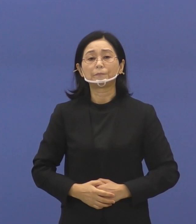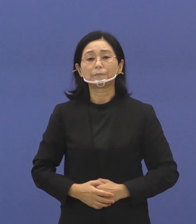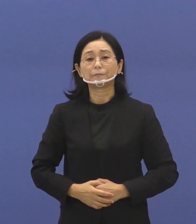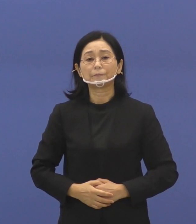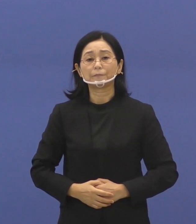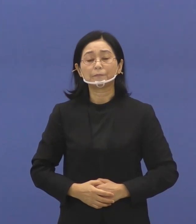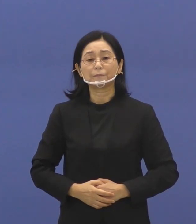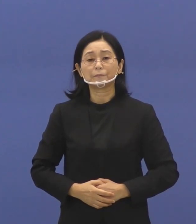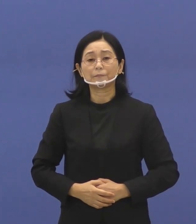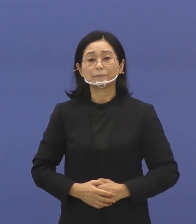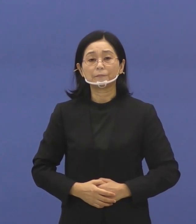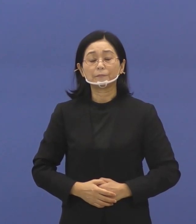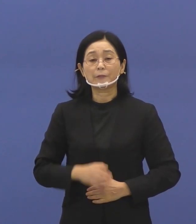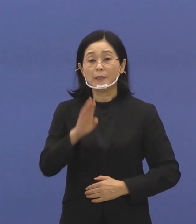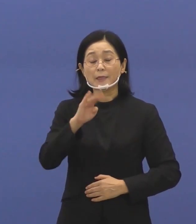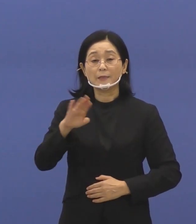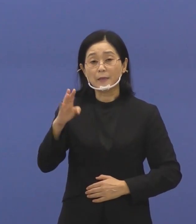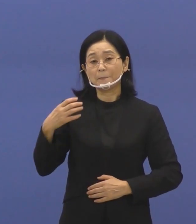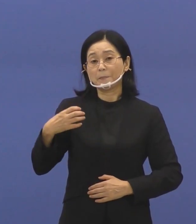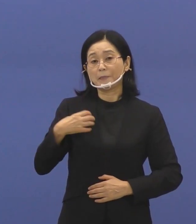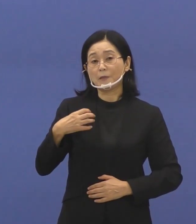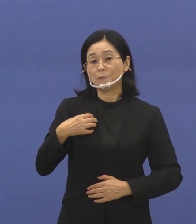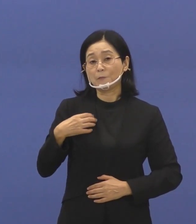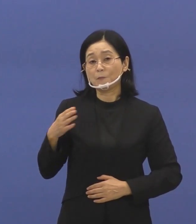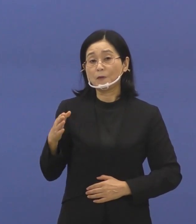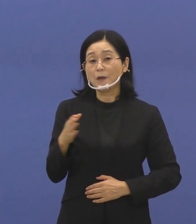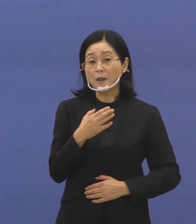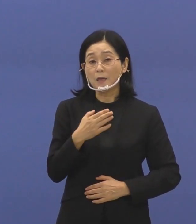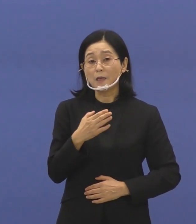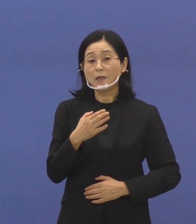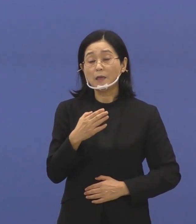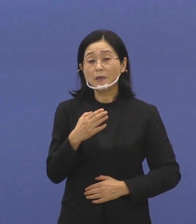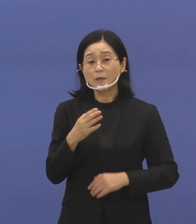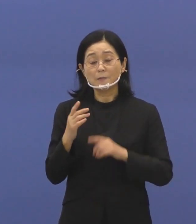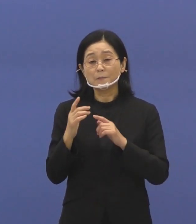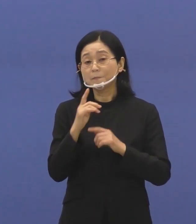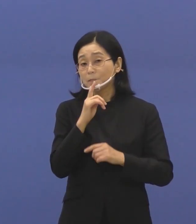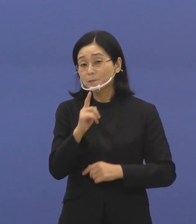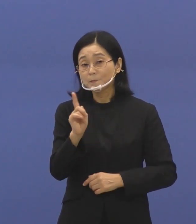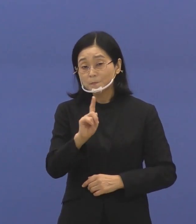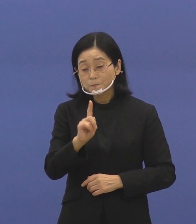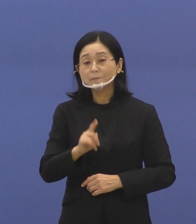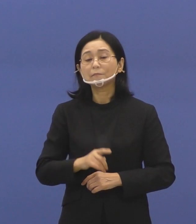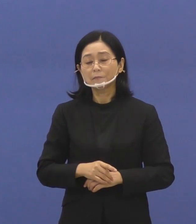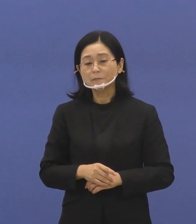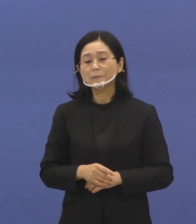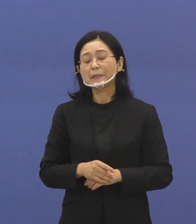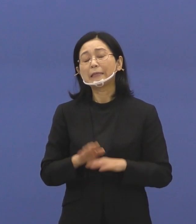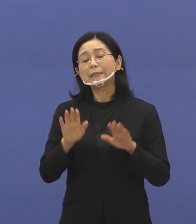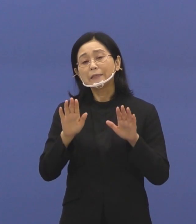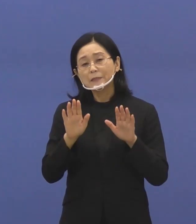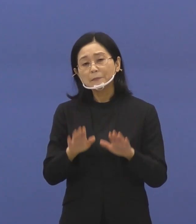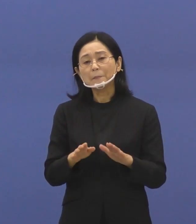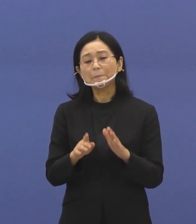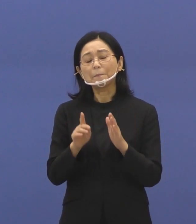担当の方からは、やはり、お盆シーズンでこの